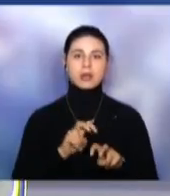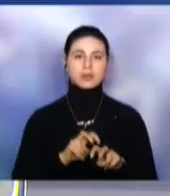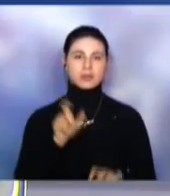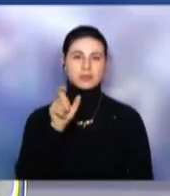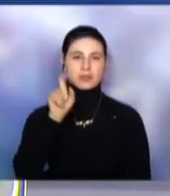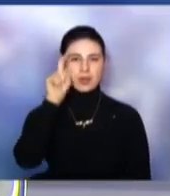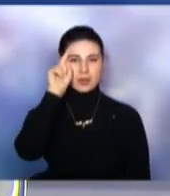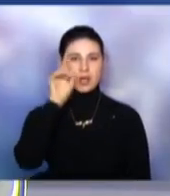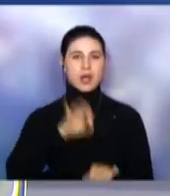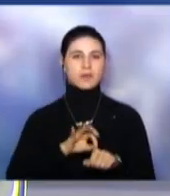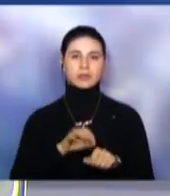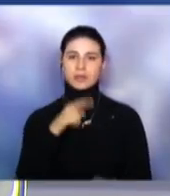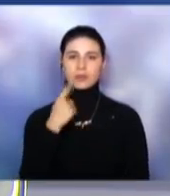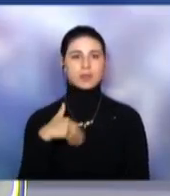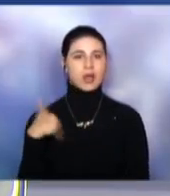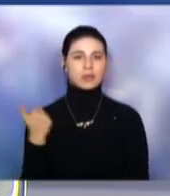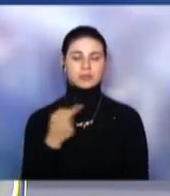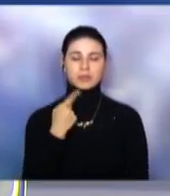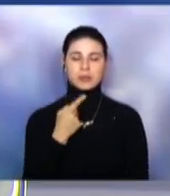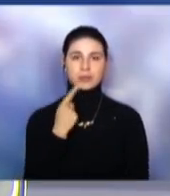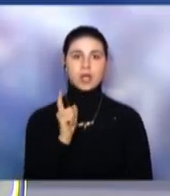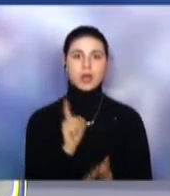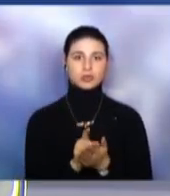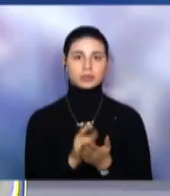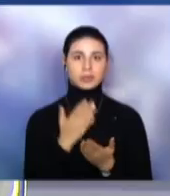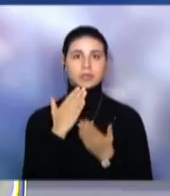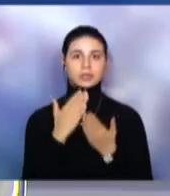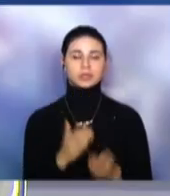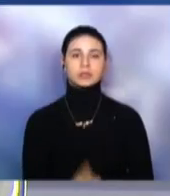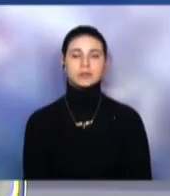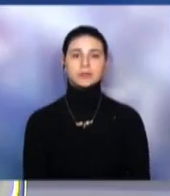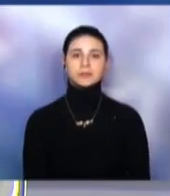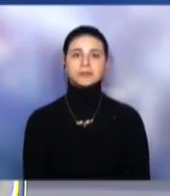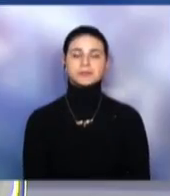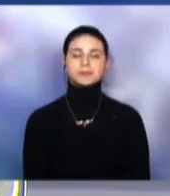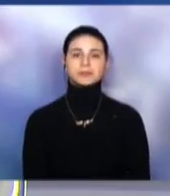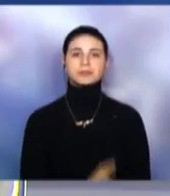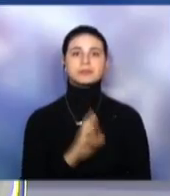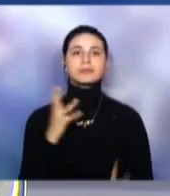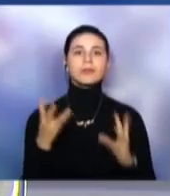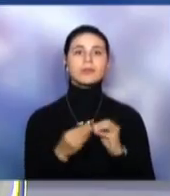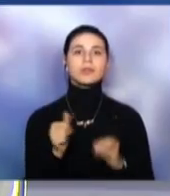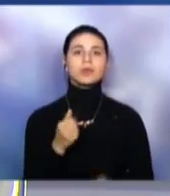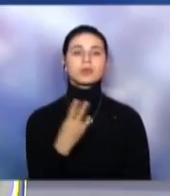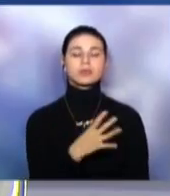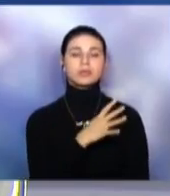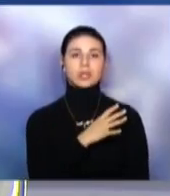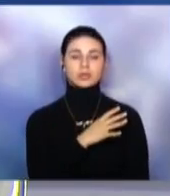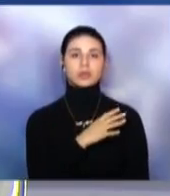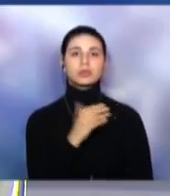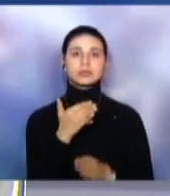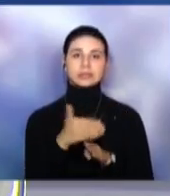რამდენად მნიშვნელოვანია ამ კვლევის ჩატარება, აუცილებელი მისი მდგომარეობიდან გამომდინარე და საერთოდ როგორი უნდა იყოს